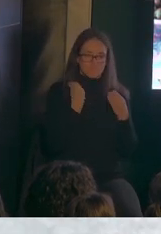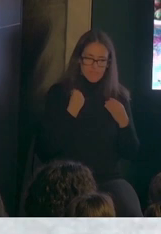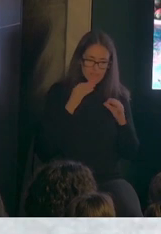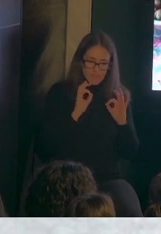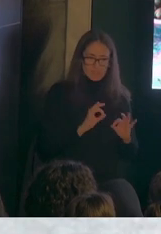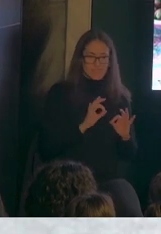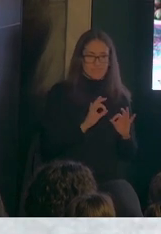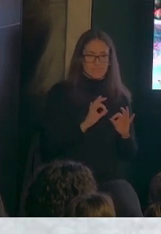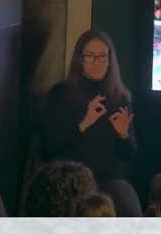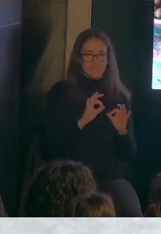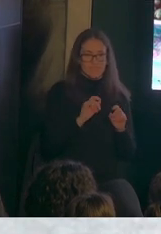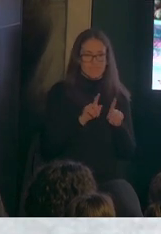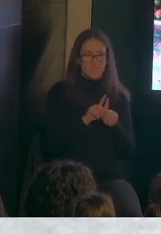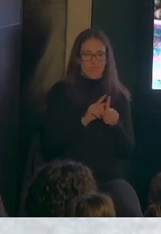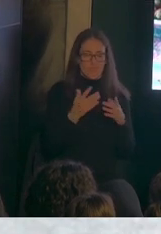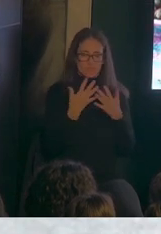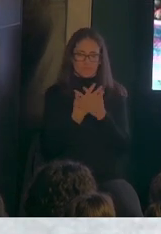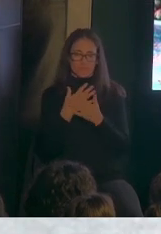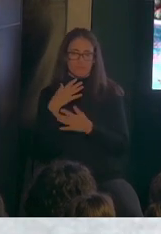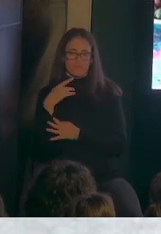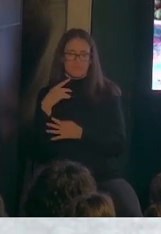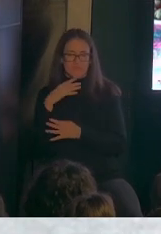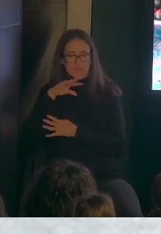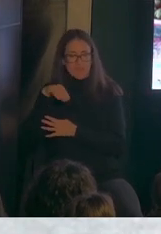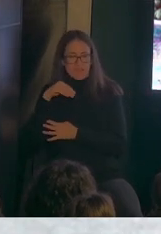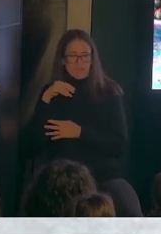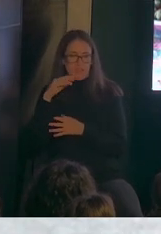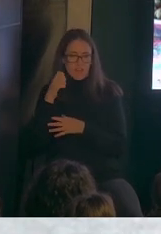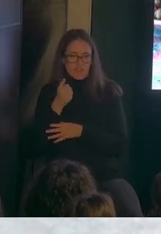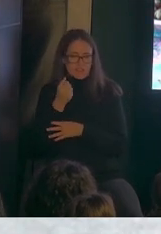nata, un gust làctic a nata. No?